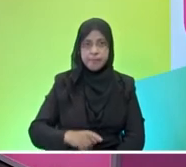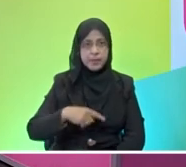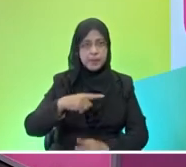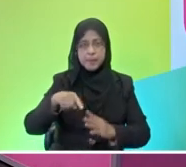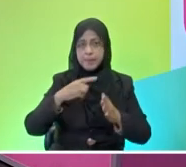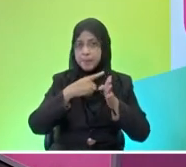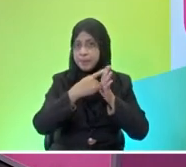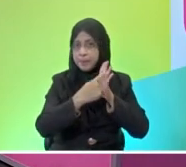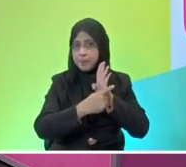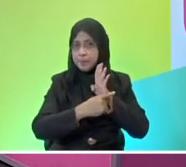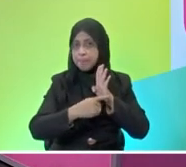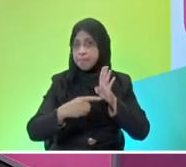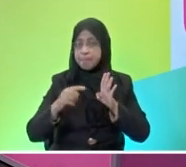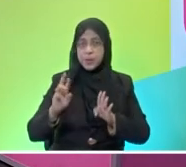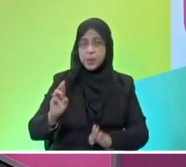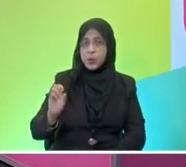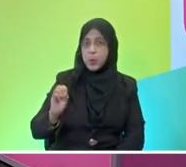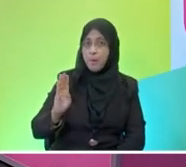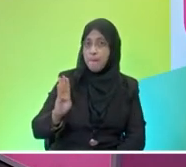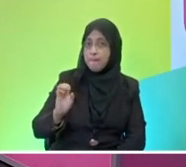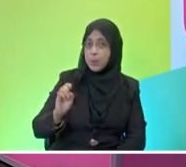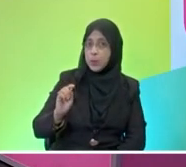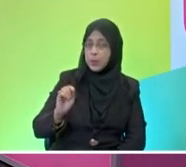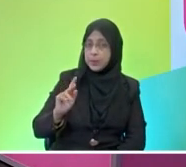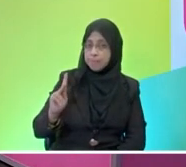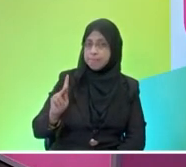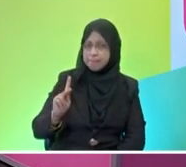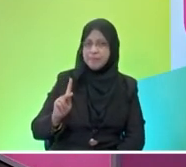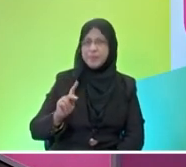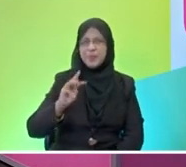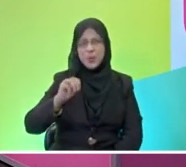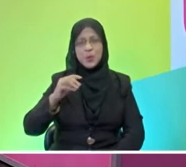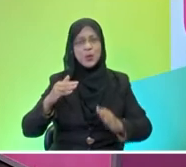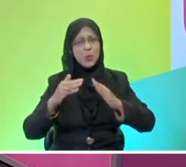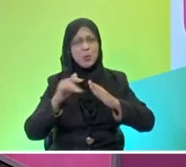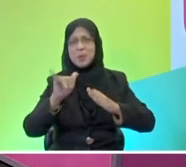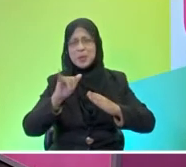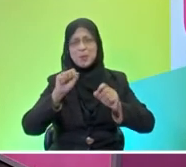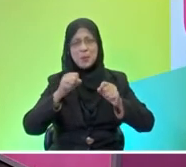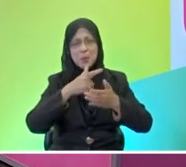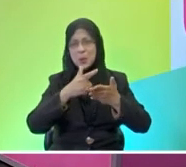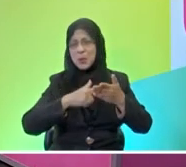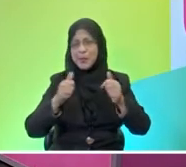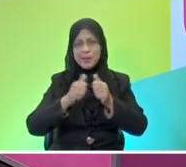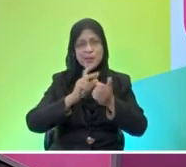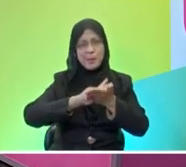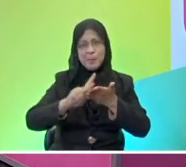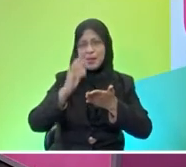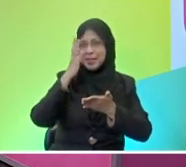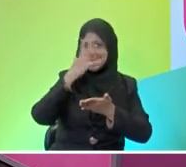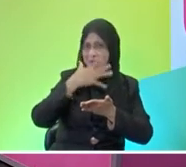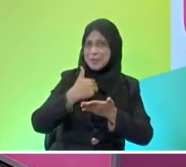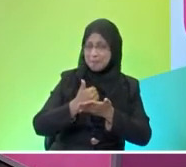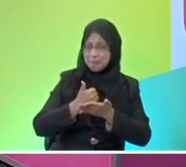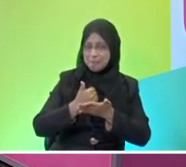Terima kasih atas ganjaran tadi saya pasti kawan-kawan saya di rumah melukis atau belakang dengan lebih gemes dan cantik ya tapi